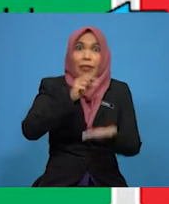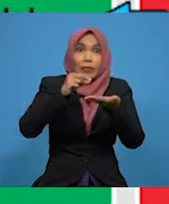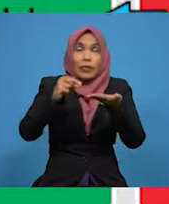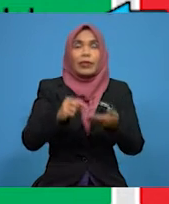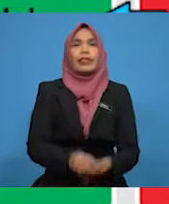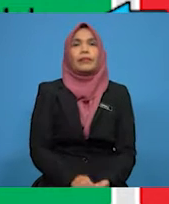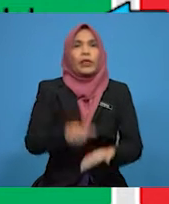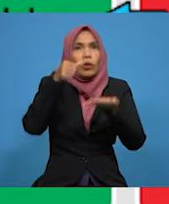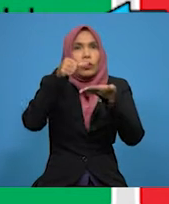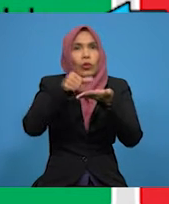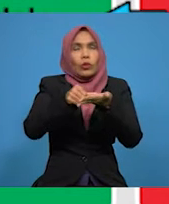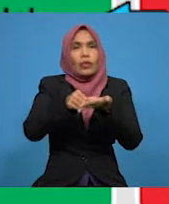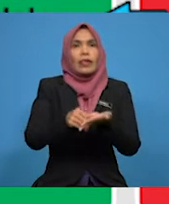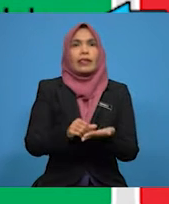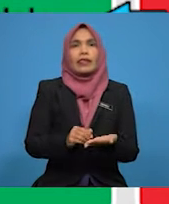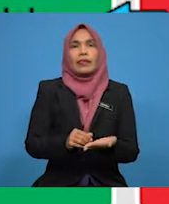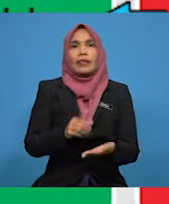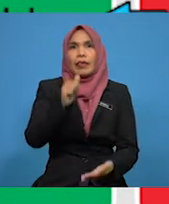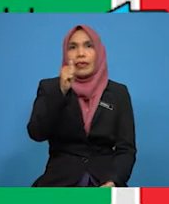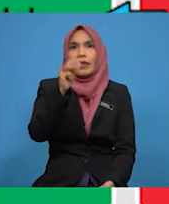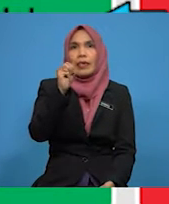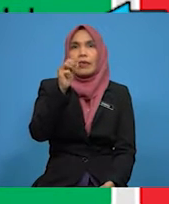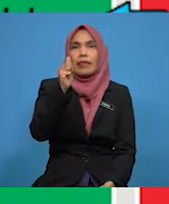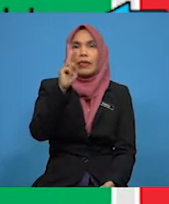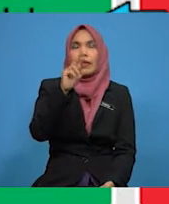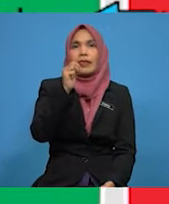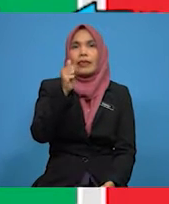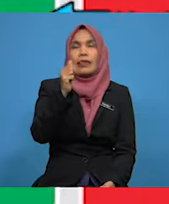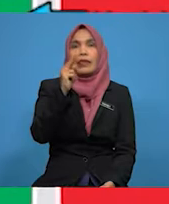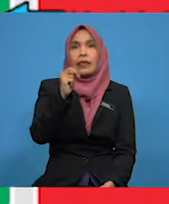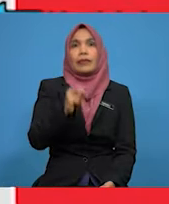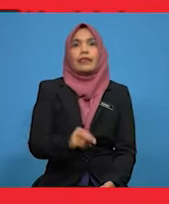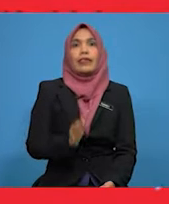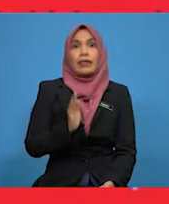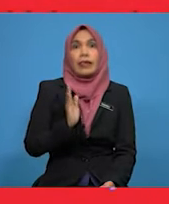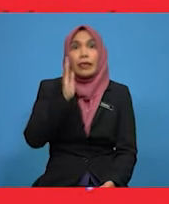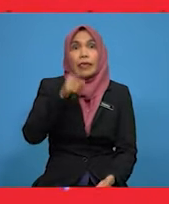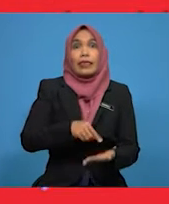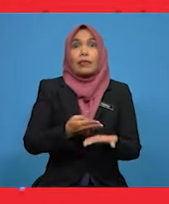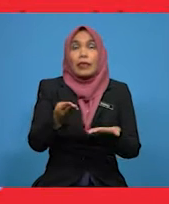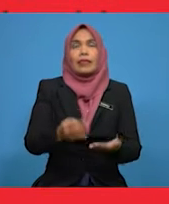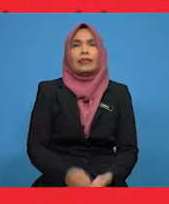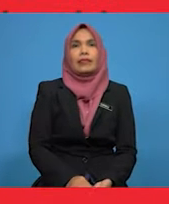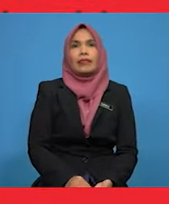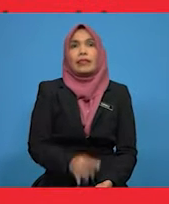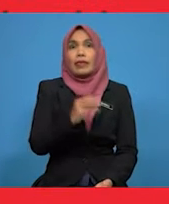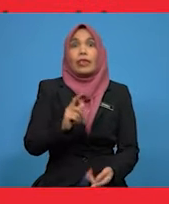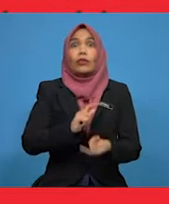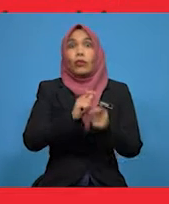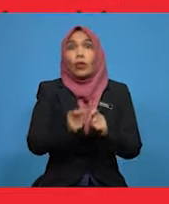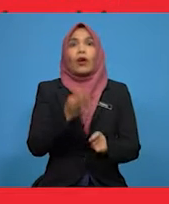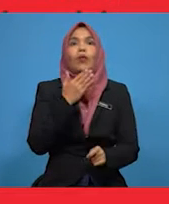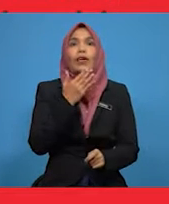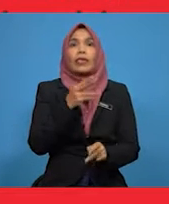amaran akan diberikan dan kad perakam waktu ditukarkan kepada kad berwarna hijau. Kad